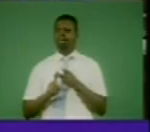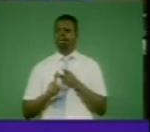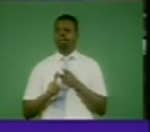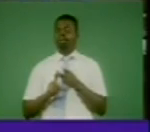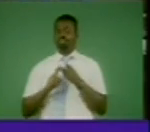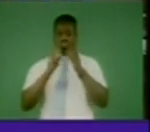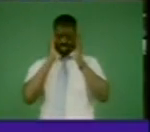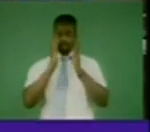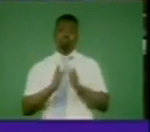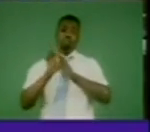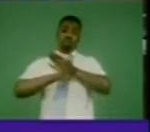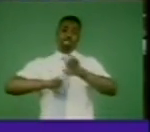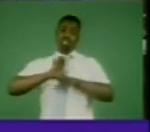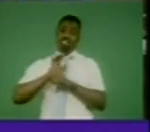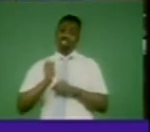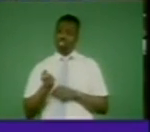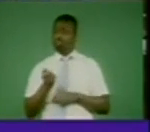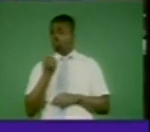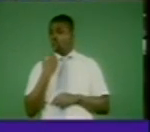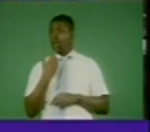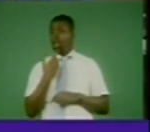Mheshimiwa Mwenyekiti, kura za